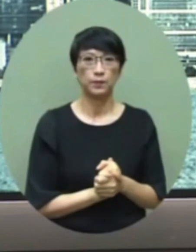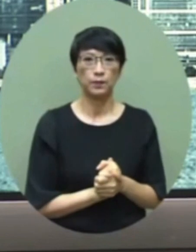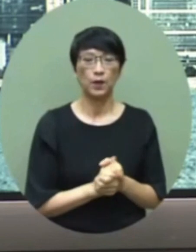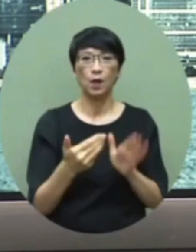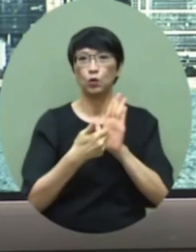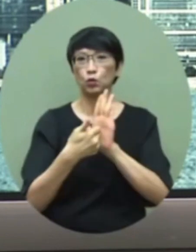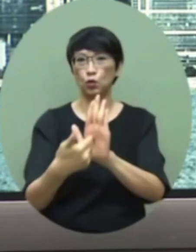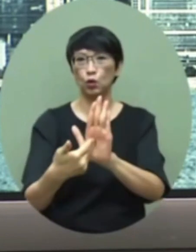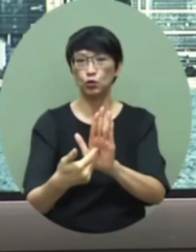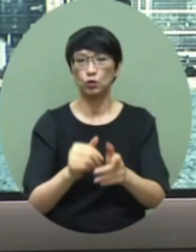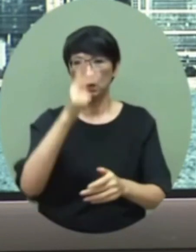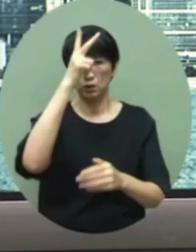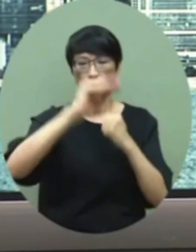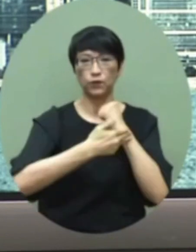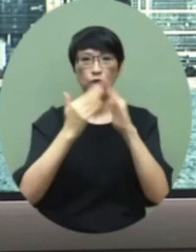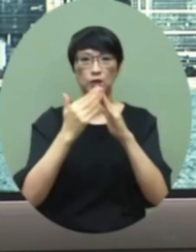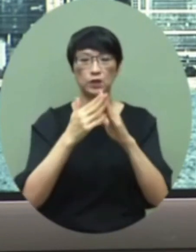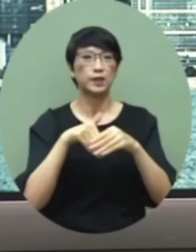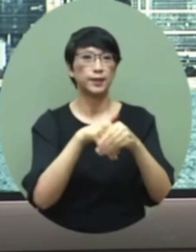拒絕律政司的申請。